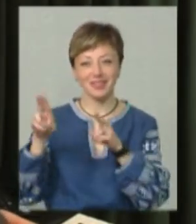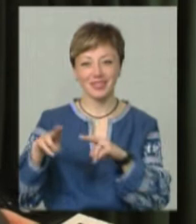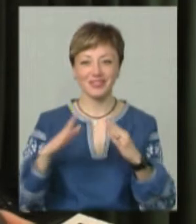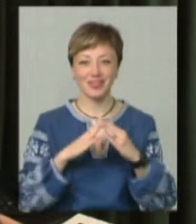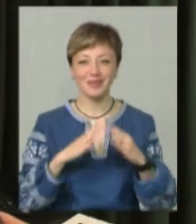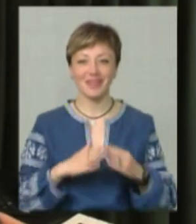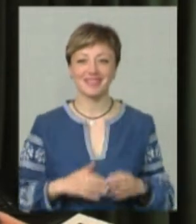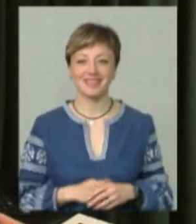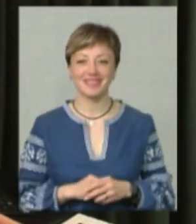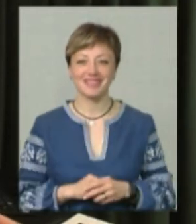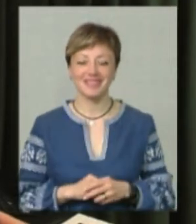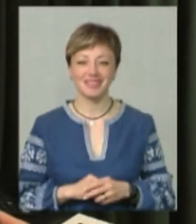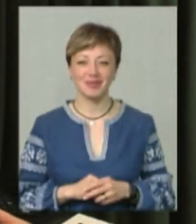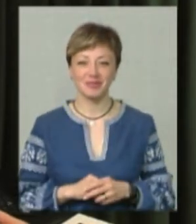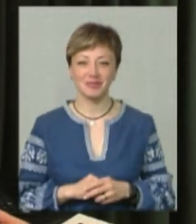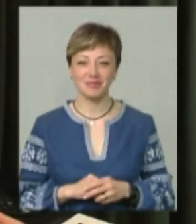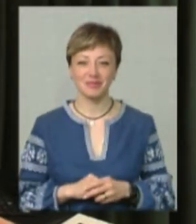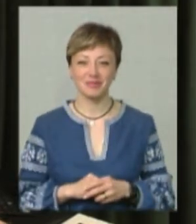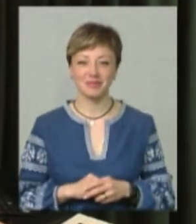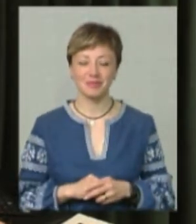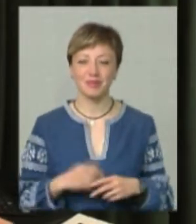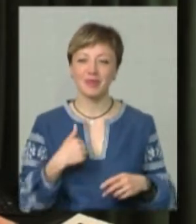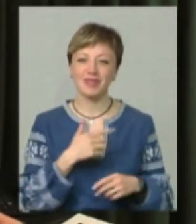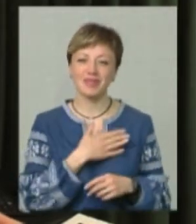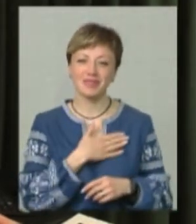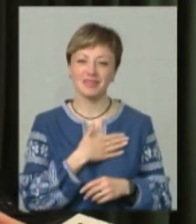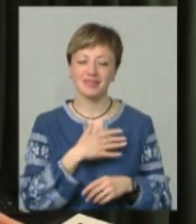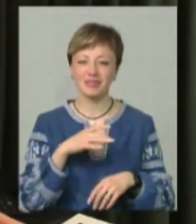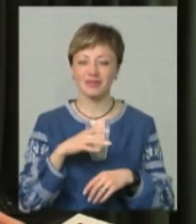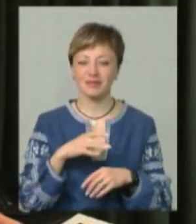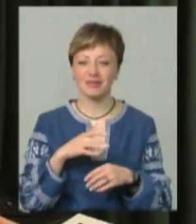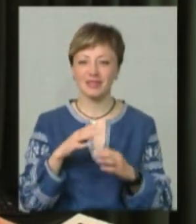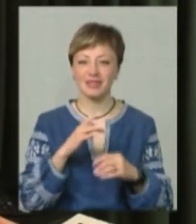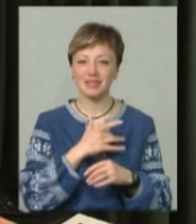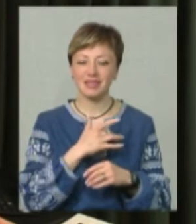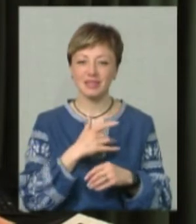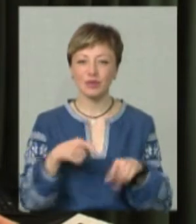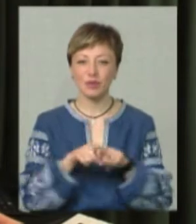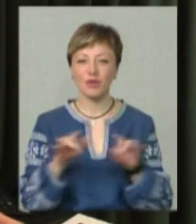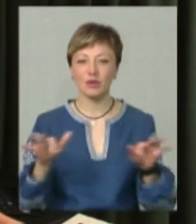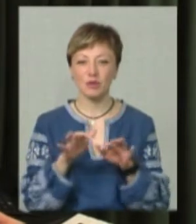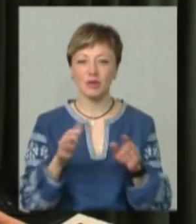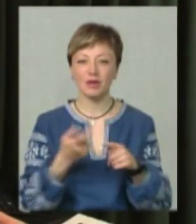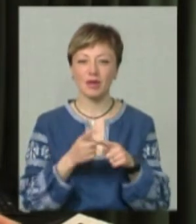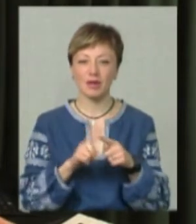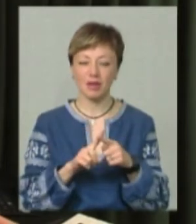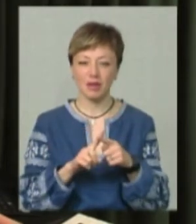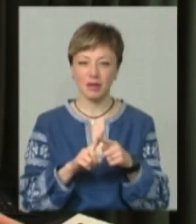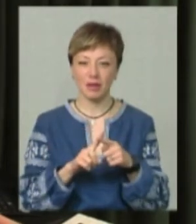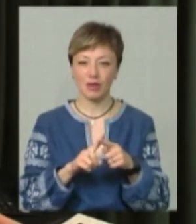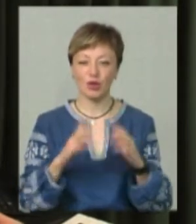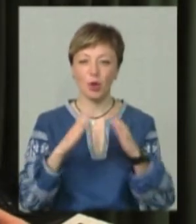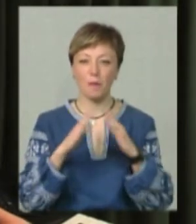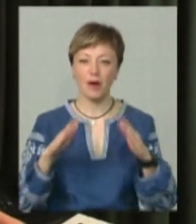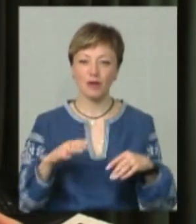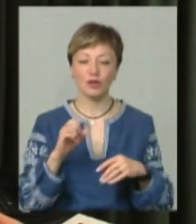вдома. І мені так щемно стало на серці, бо тут фортепіано брат-близнюк мого